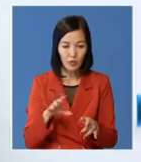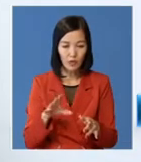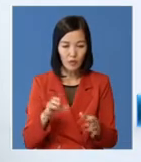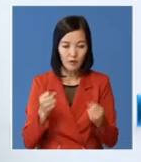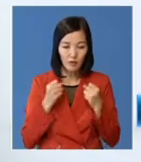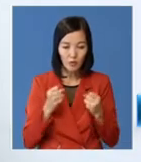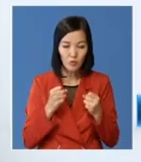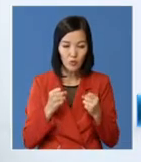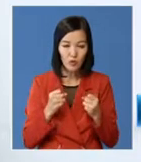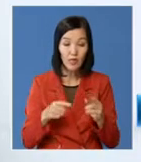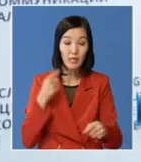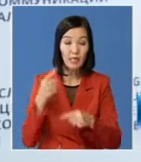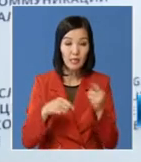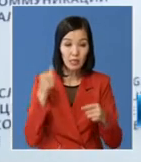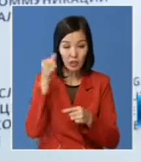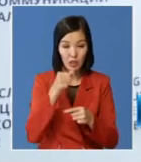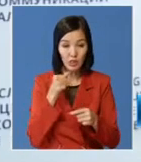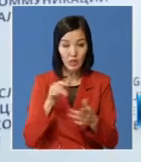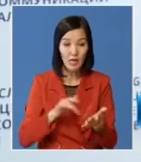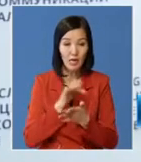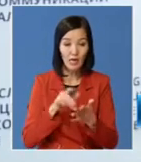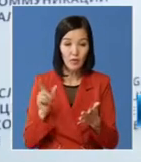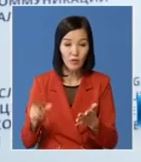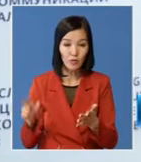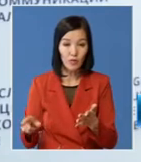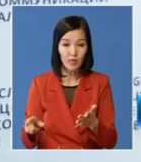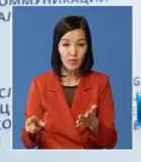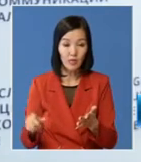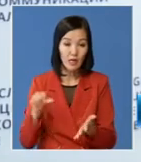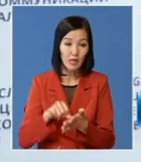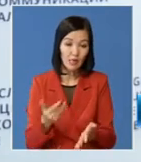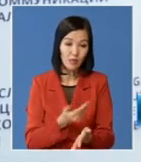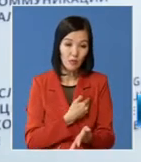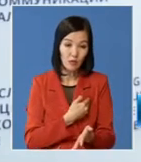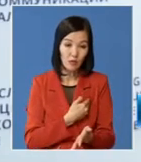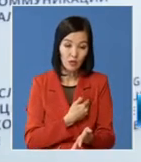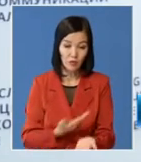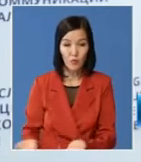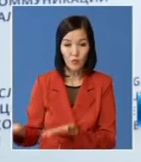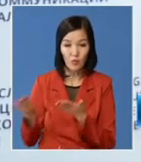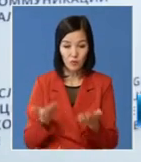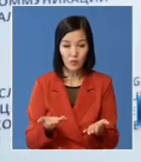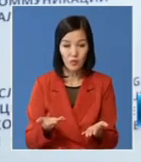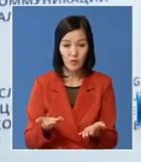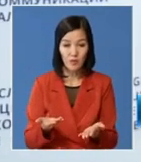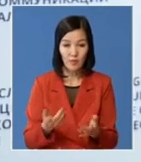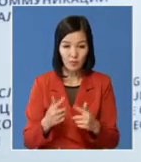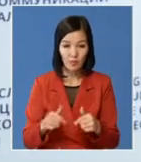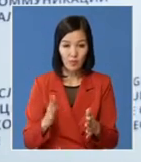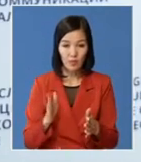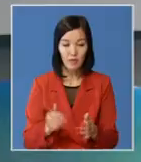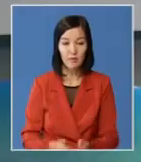физкультурник шыңы келесі жылы жаңағы қала тұрғындарын жаңағы қатысам деушілер болса, сол кісілерге ұйымдастырамыз.